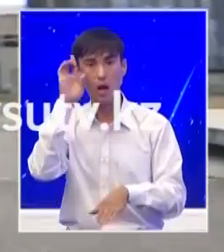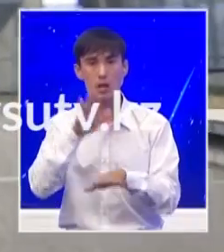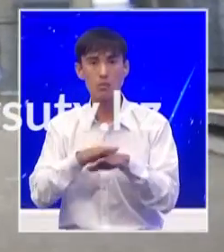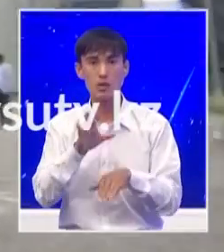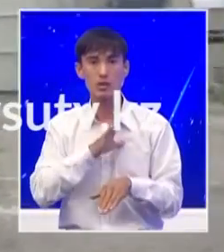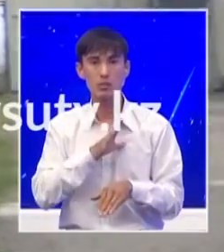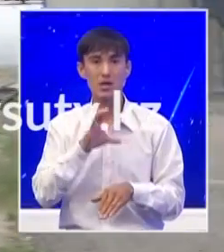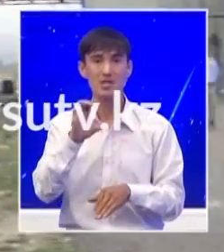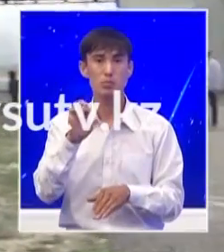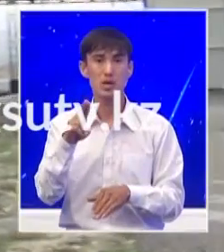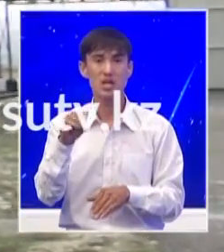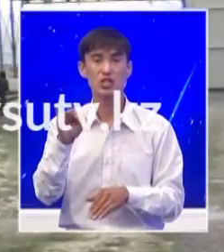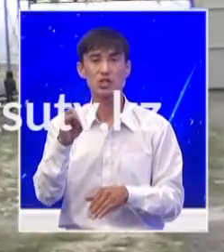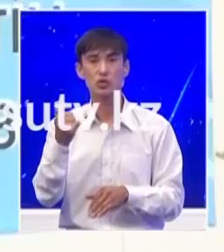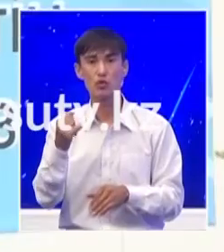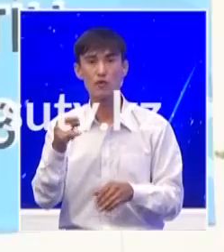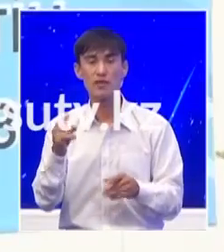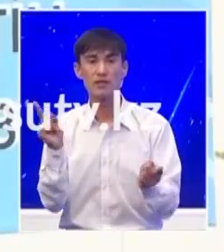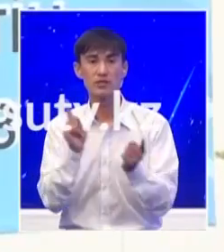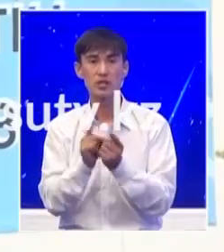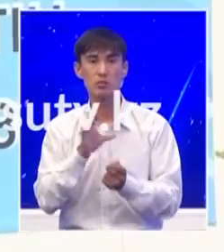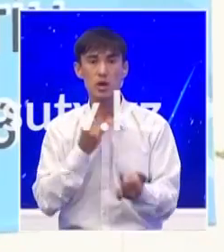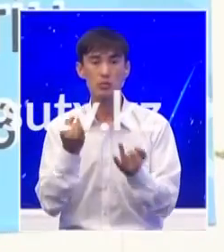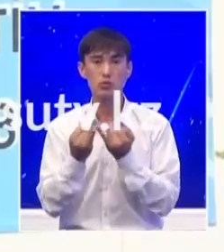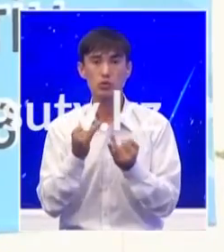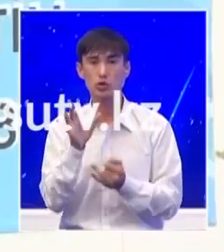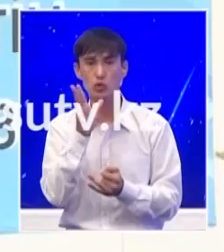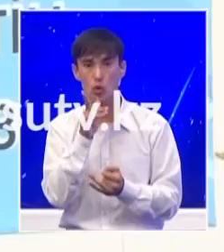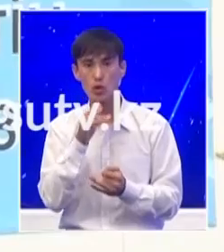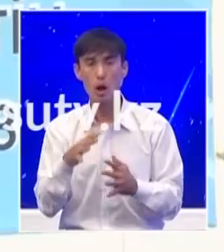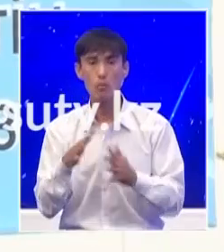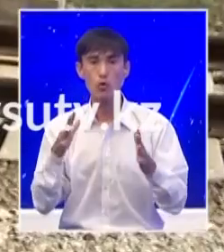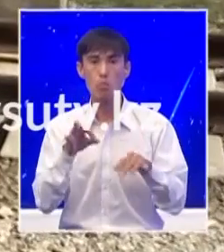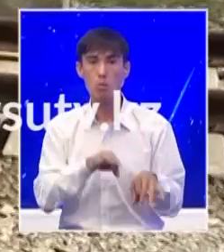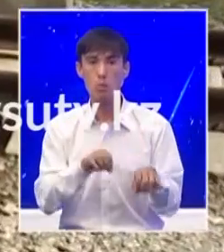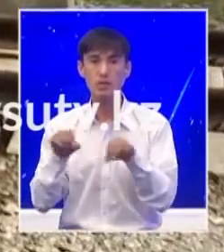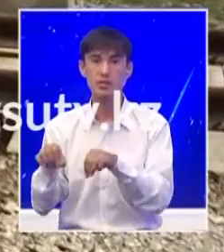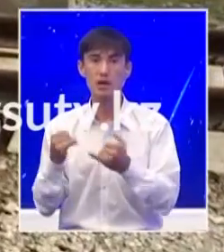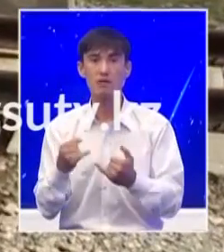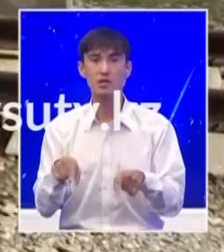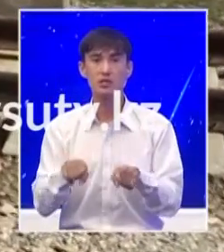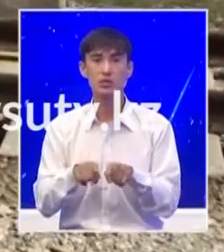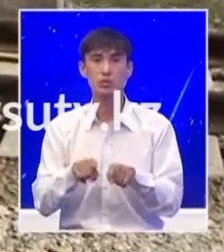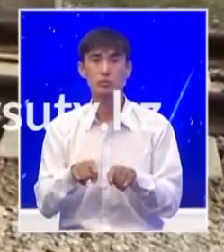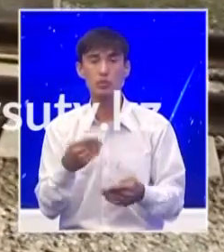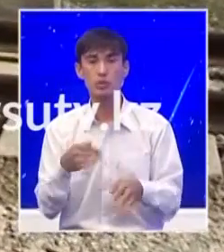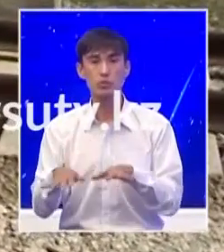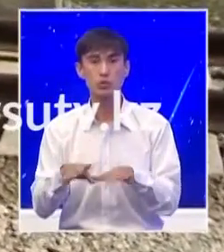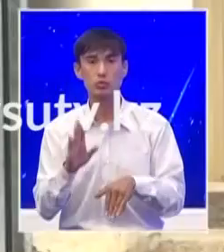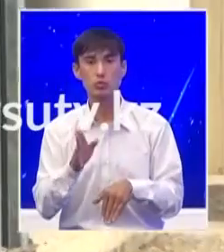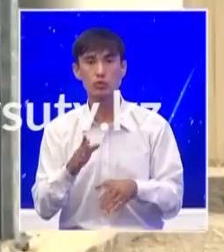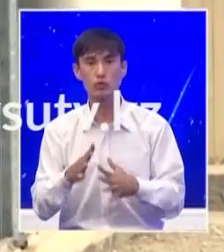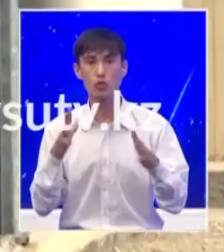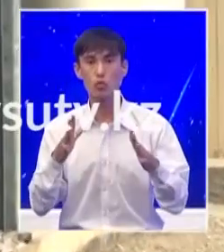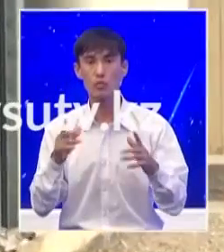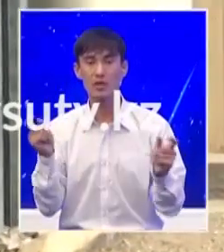компанией СПК ЖТСУ. В рамках встречи были обсуждены сроки и объемы продовольственных поставок. Дистрибьюция при этом будет реализована в